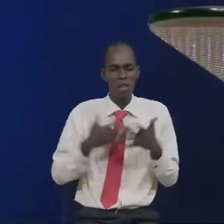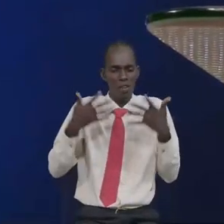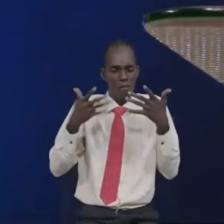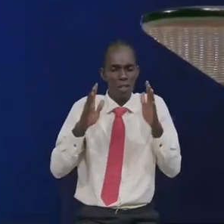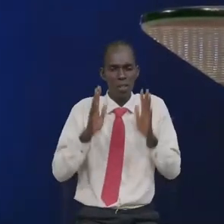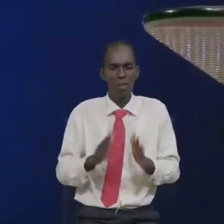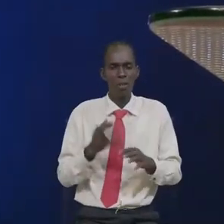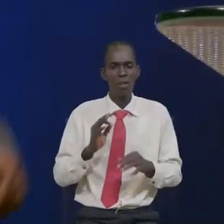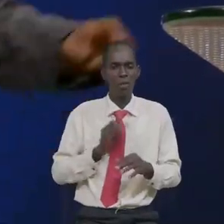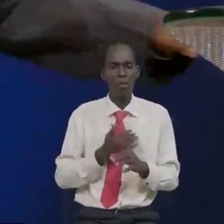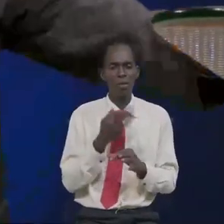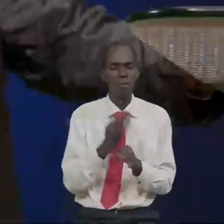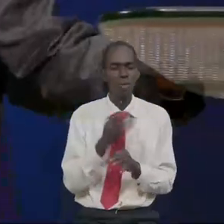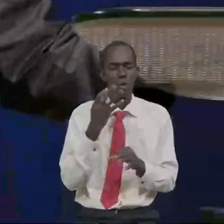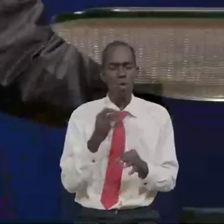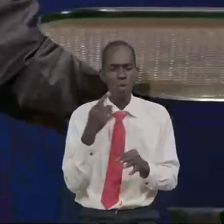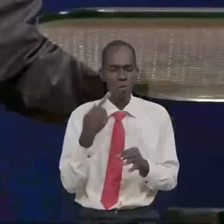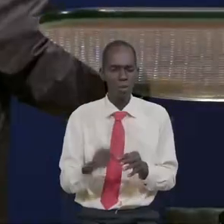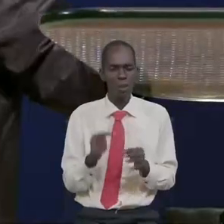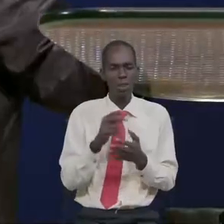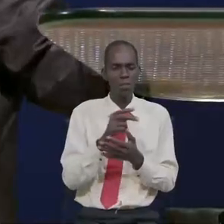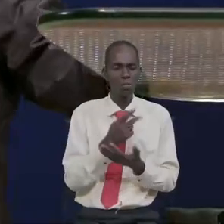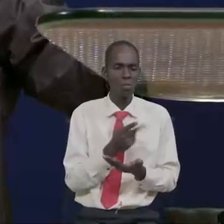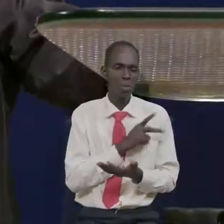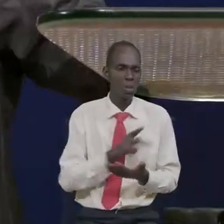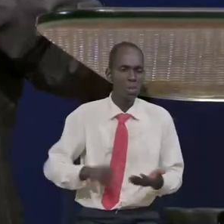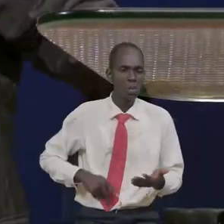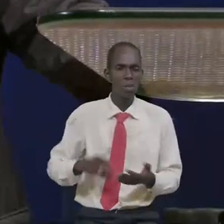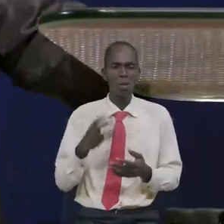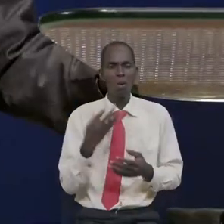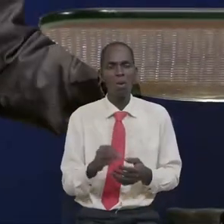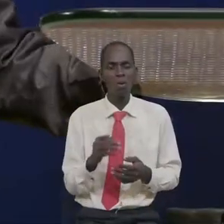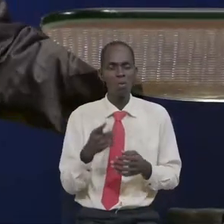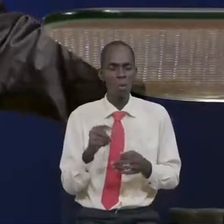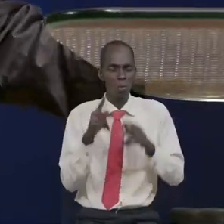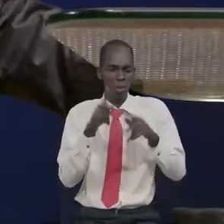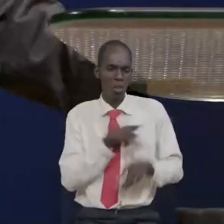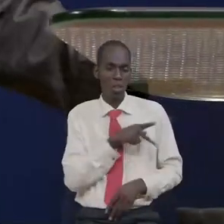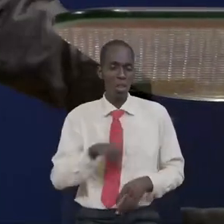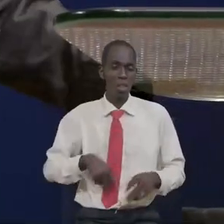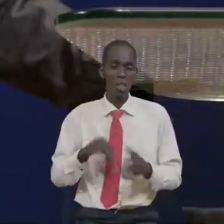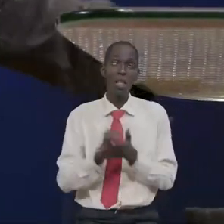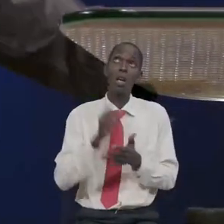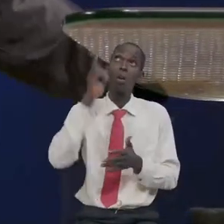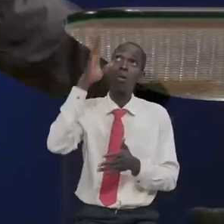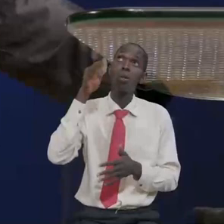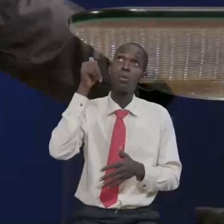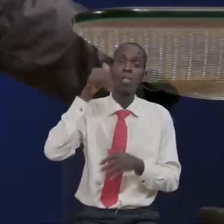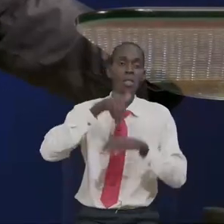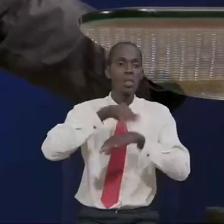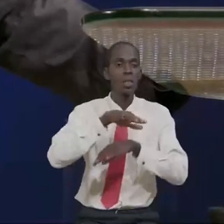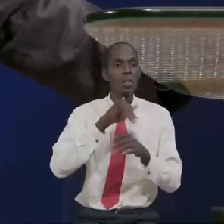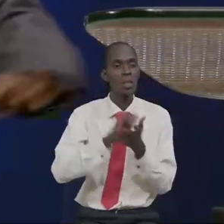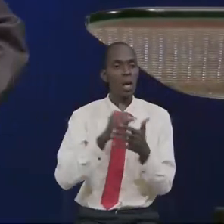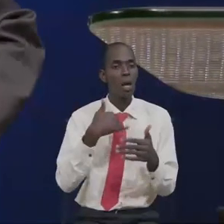pensée sur le consommateur de notre foi, sur le roi que Dieu a nommé, le roi qui a le